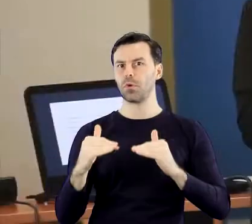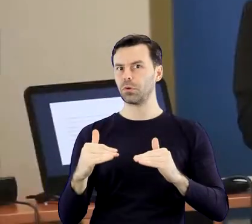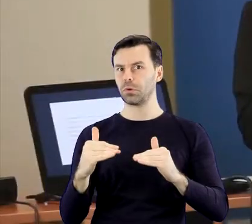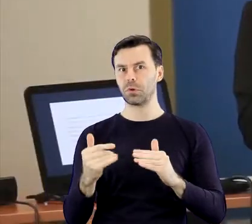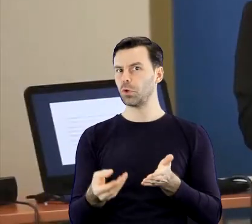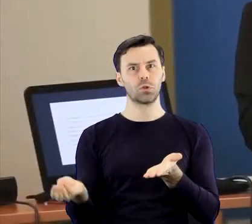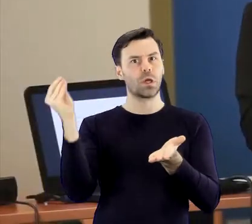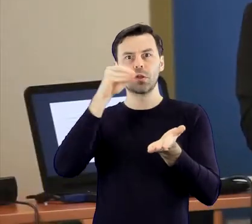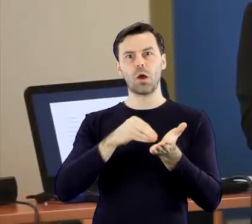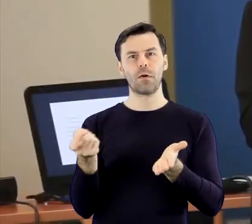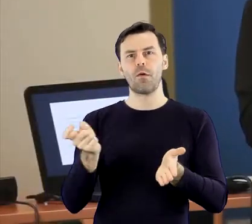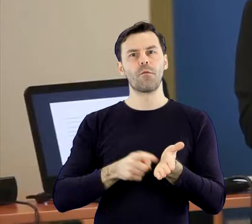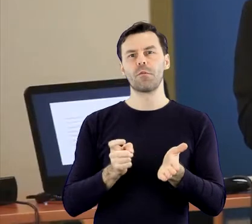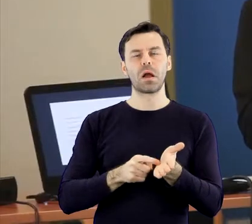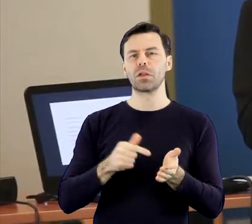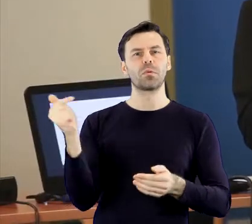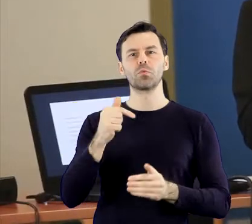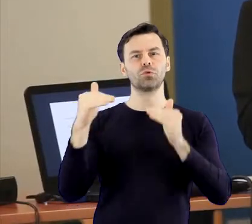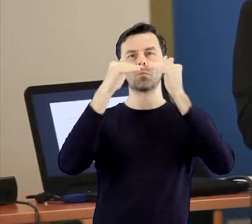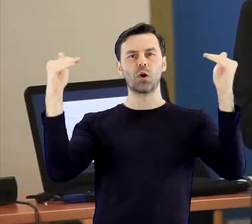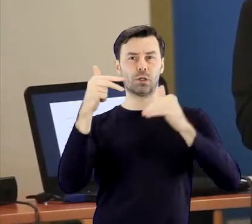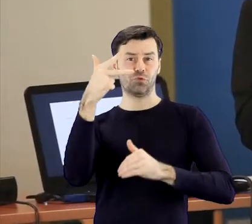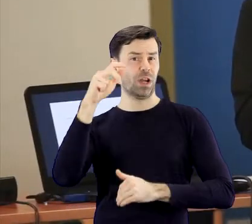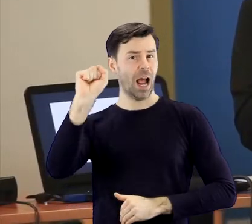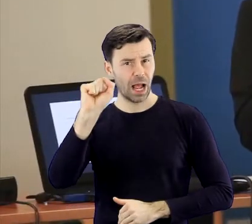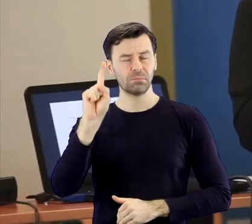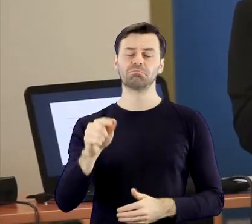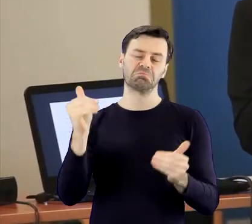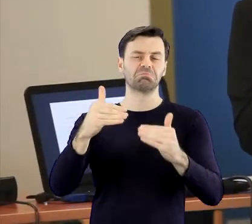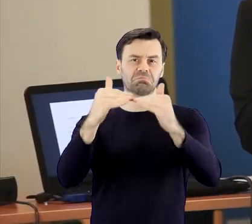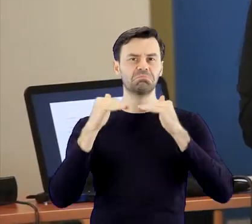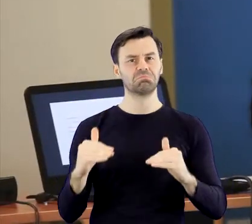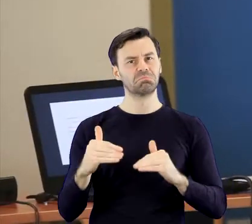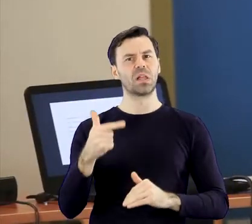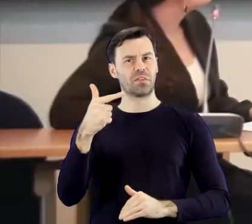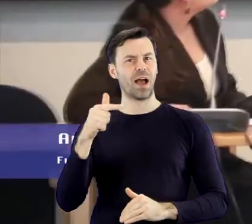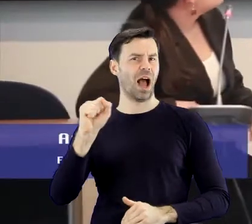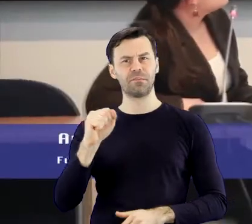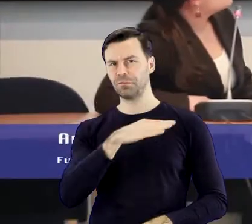kryteriów na poziomie aż 3A, a tylko na poziomie 2A.